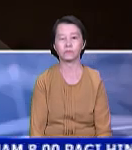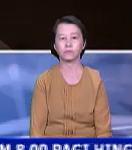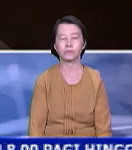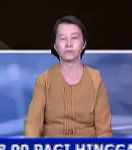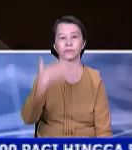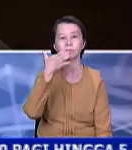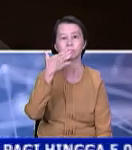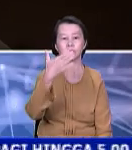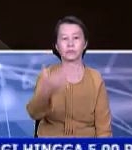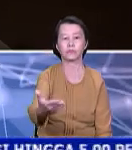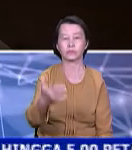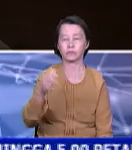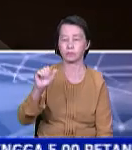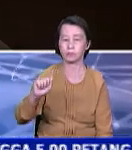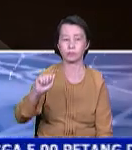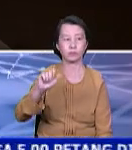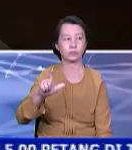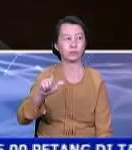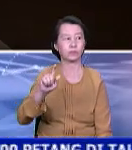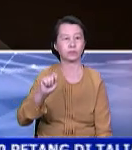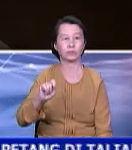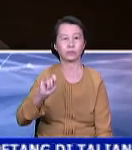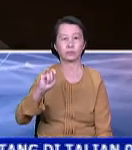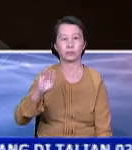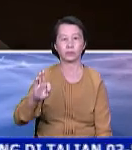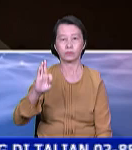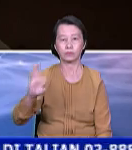Baik, terima kasih Alif di Angkasa Puri.